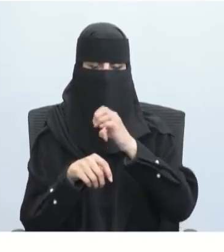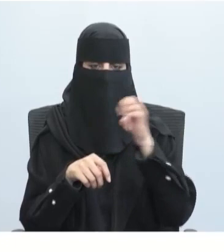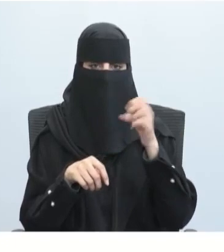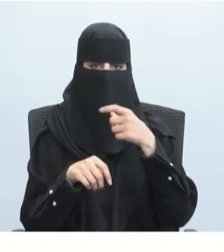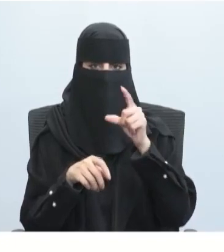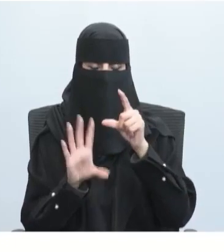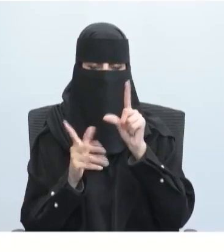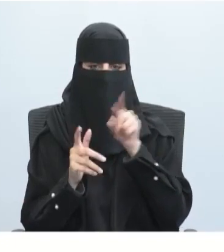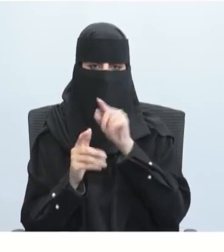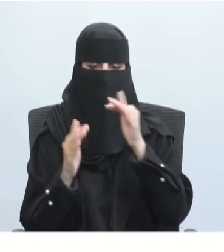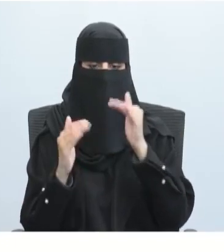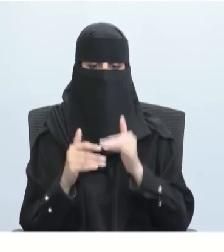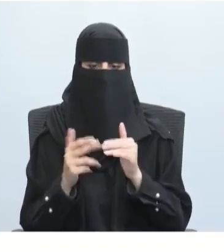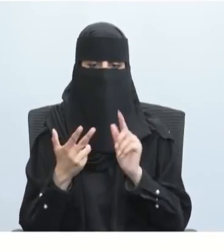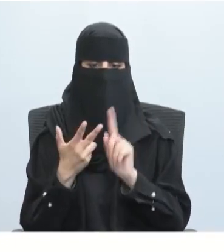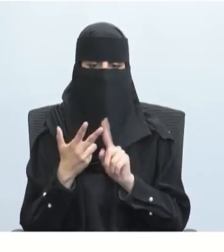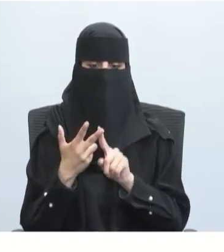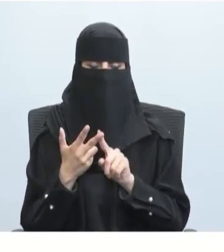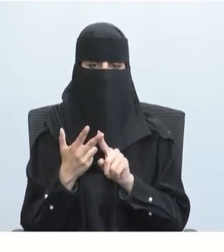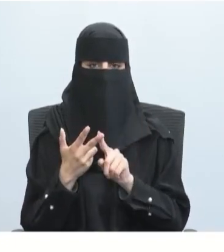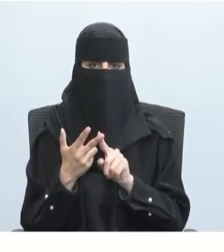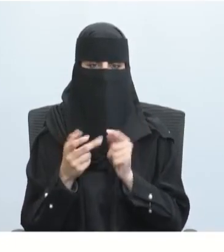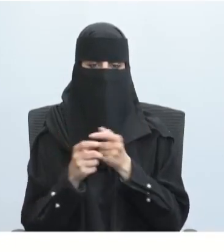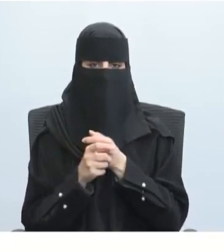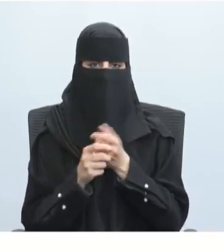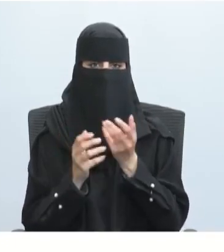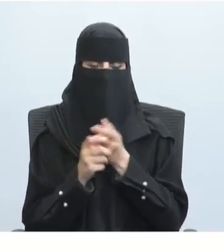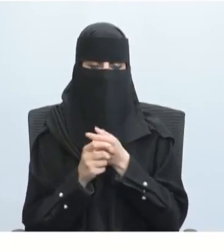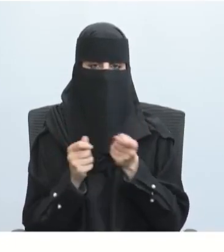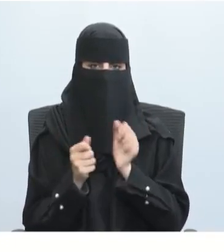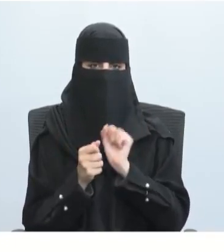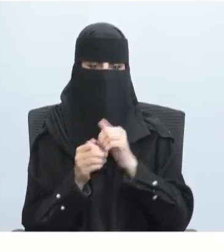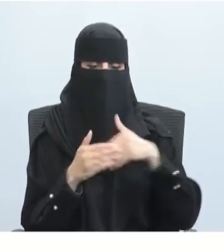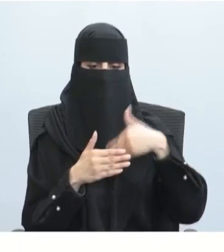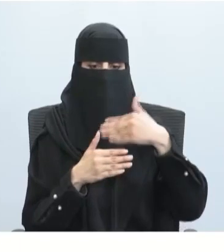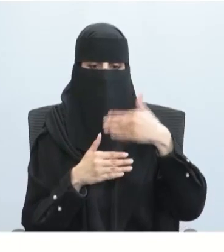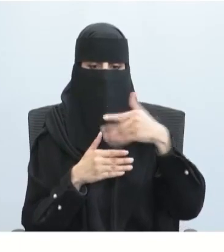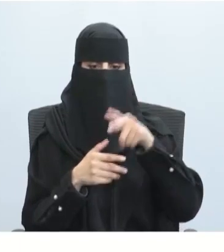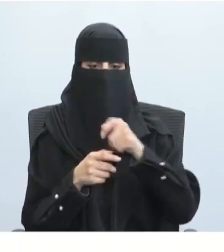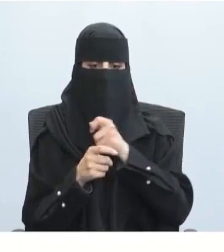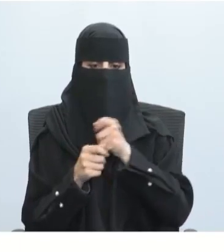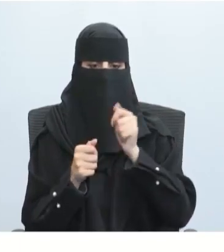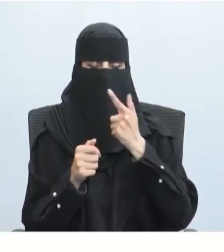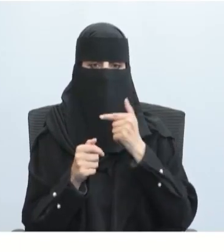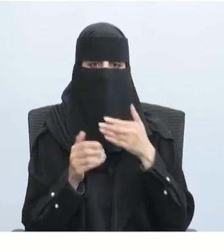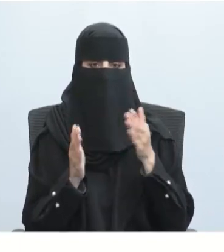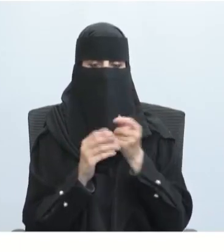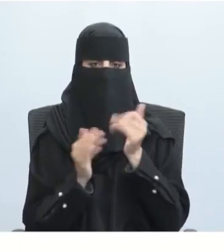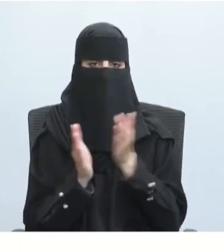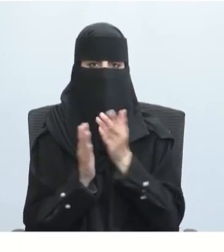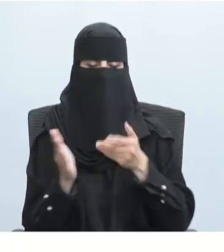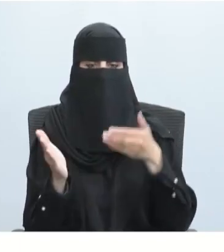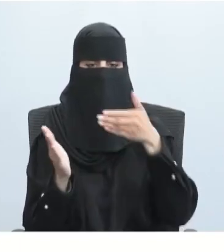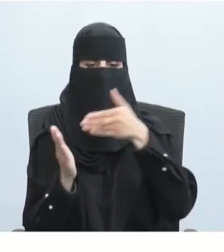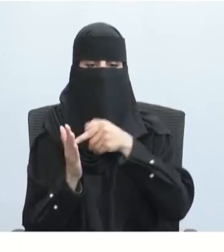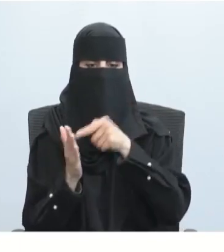العباره صحيحه ام خاطئه العباره الاخرى القيمه المستقبليه هي المبلغ الذي ستؤول اليه